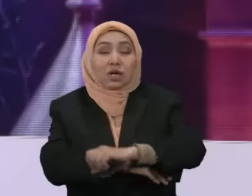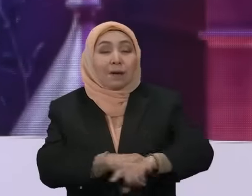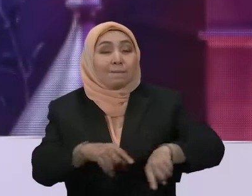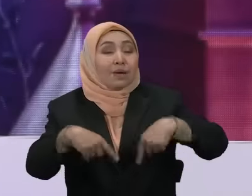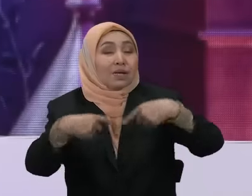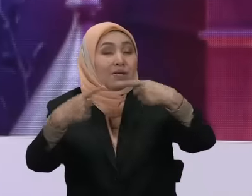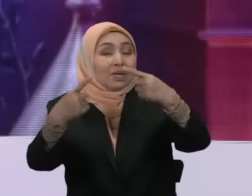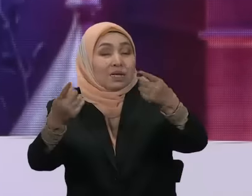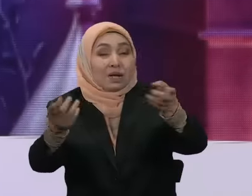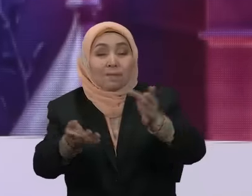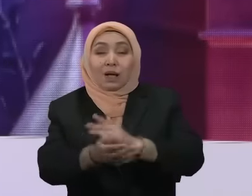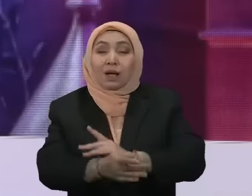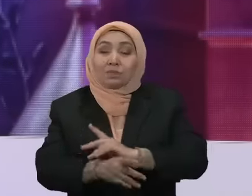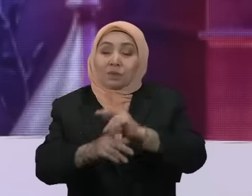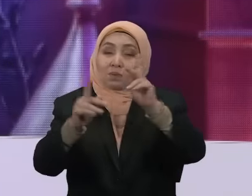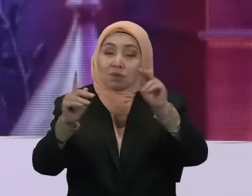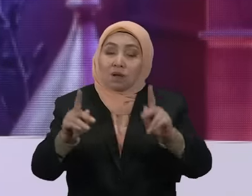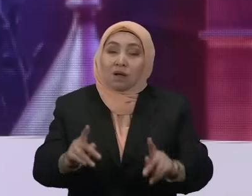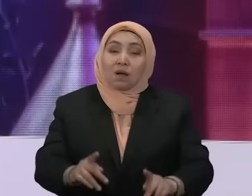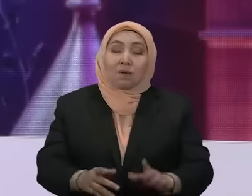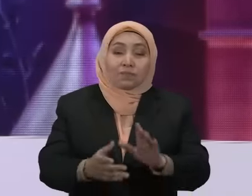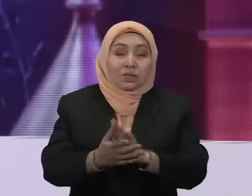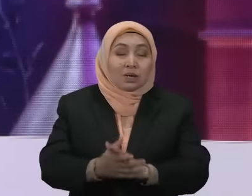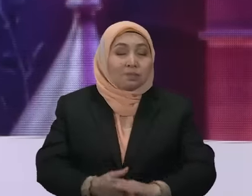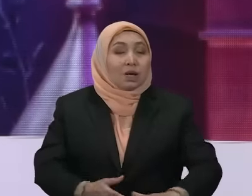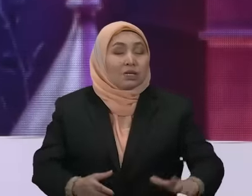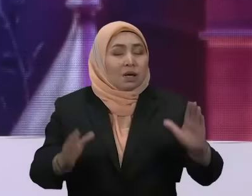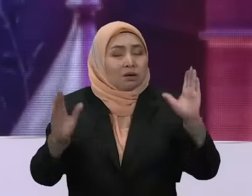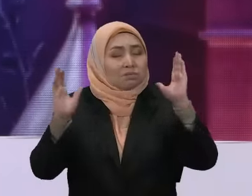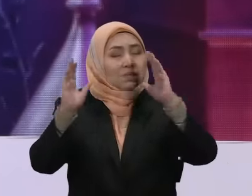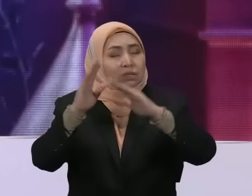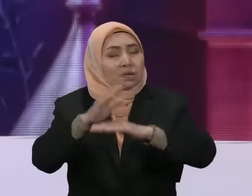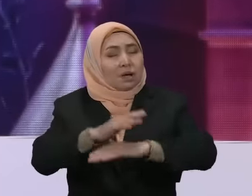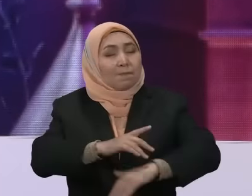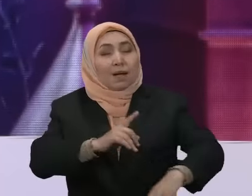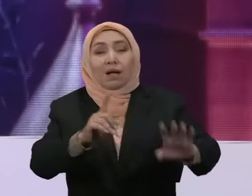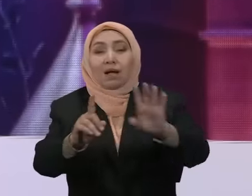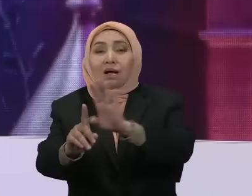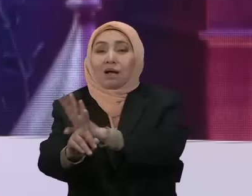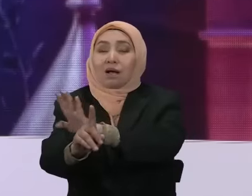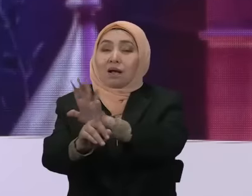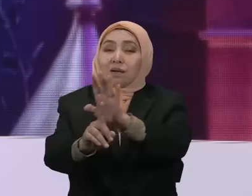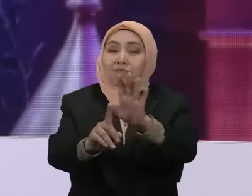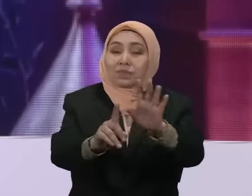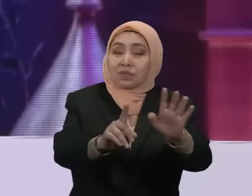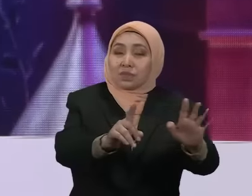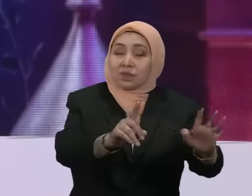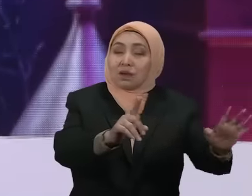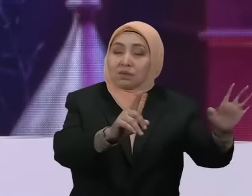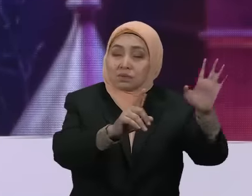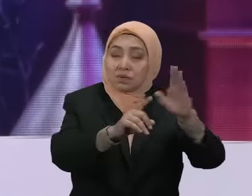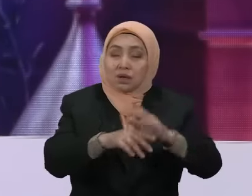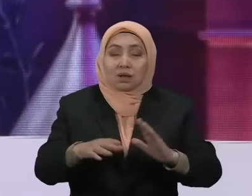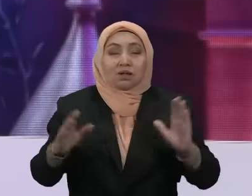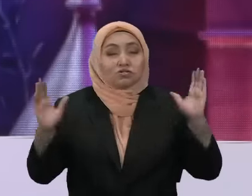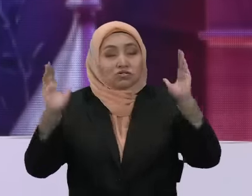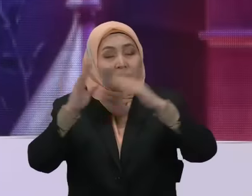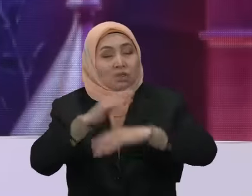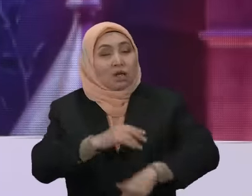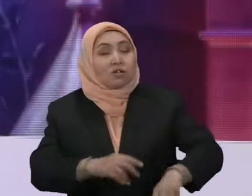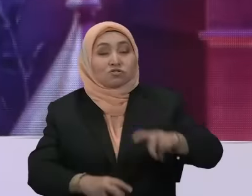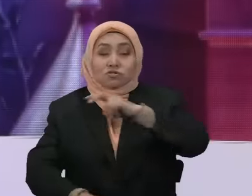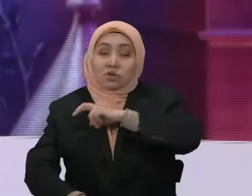ke Ka'batullah. Sembahyang berjamaah, tawaf sa'i dan